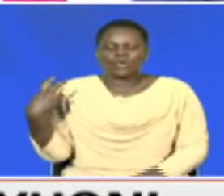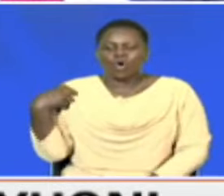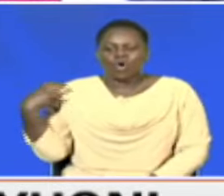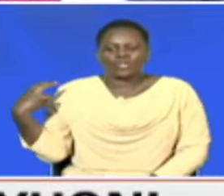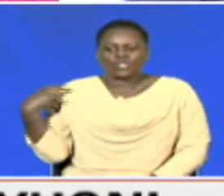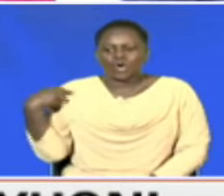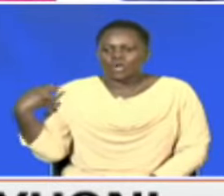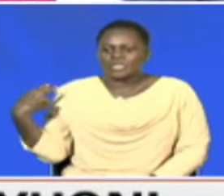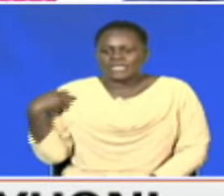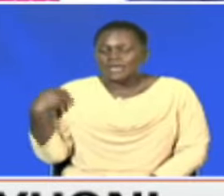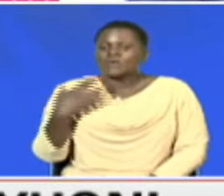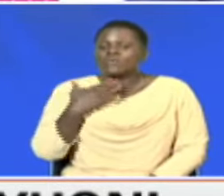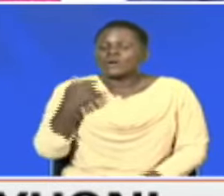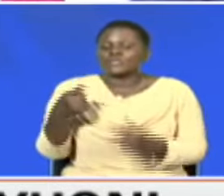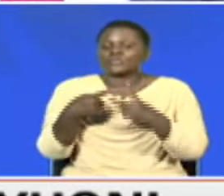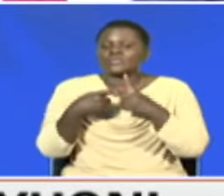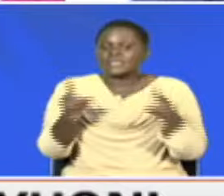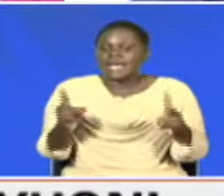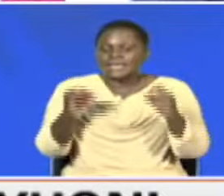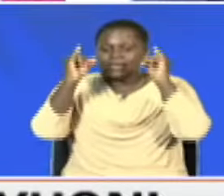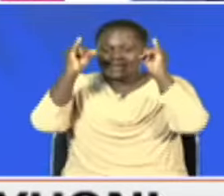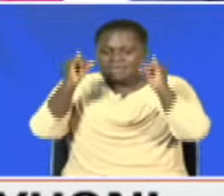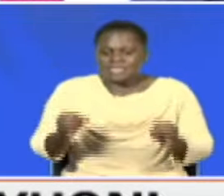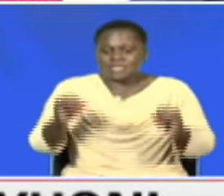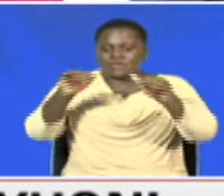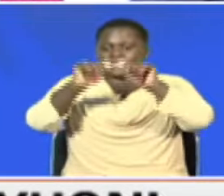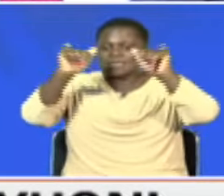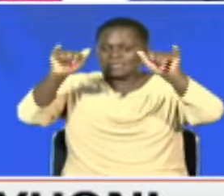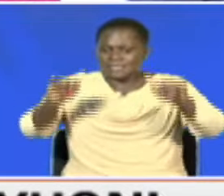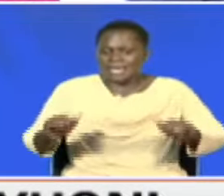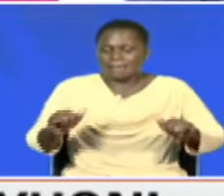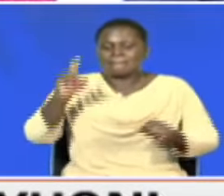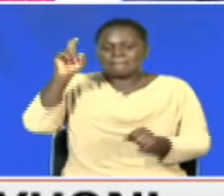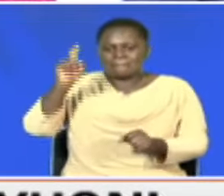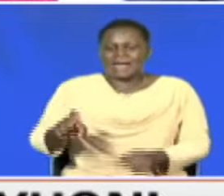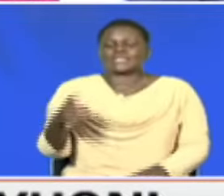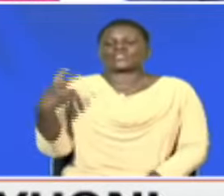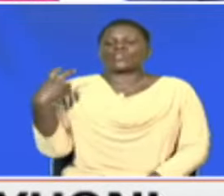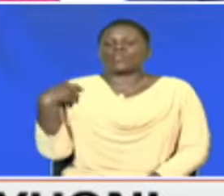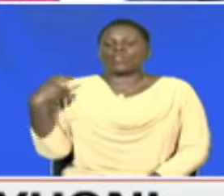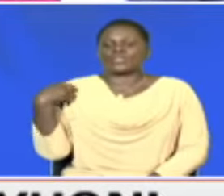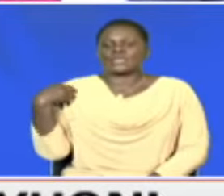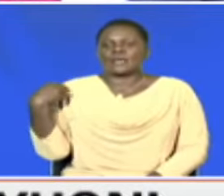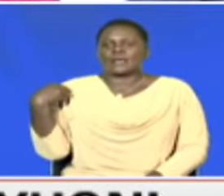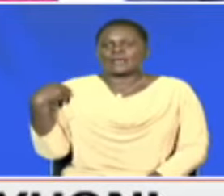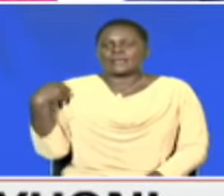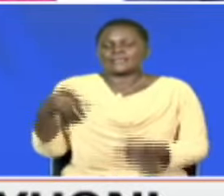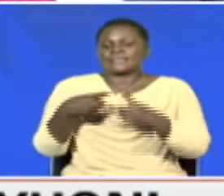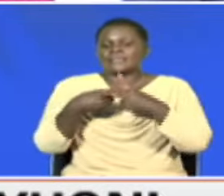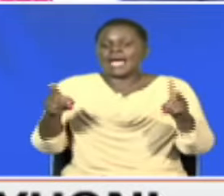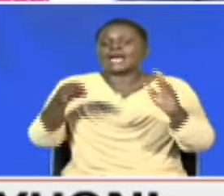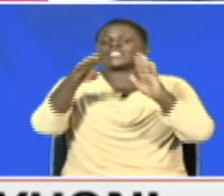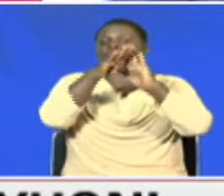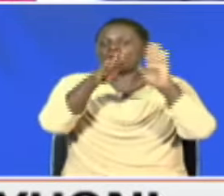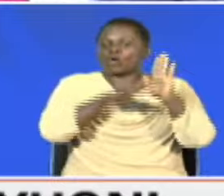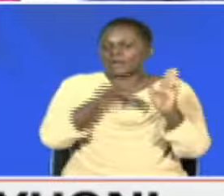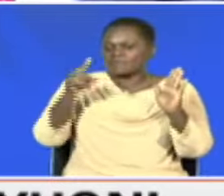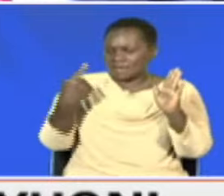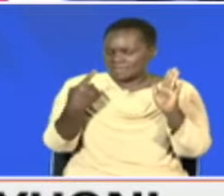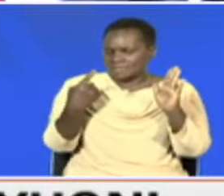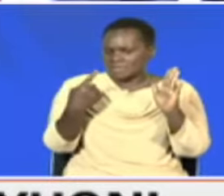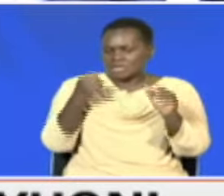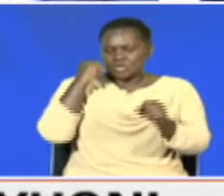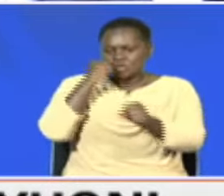consulted. Ukitaka kuanza muundo mpya aina hii, you first of all do what is called piloting. Hakufanya